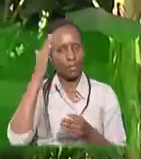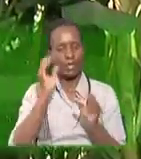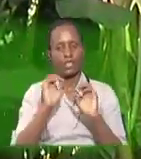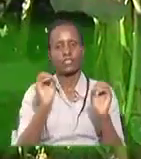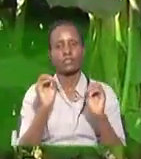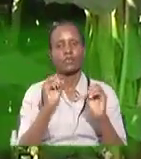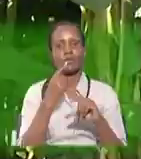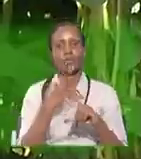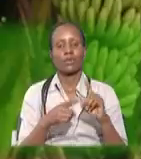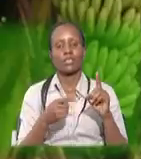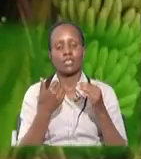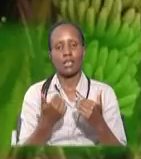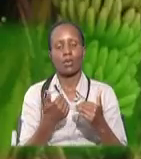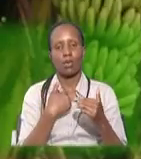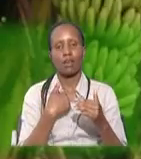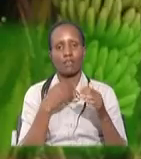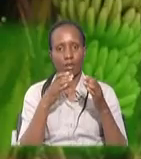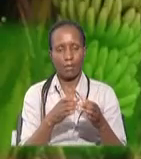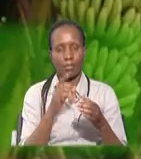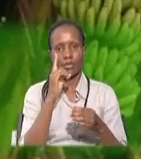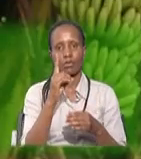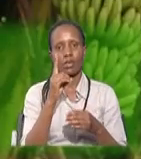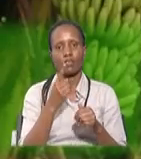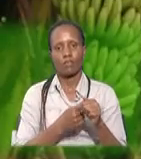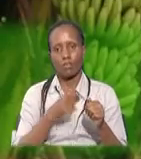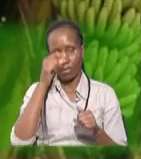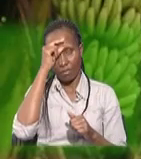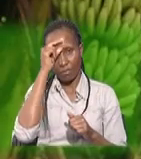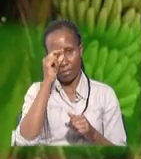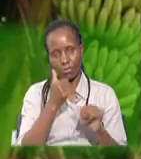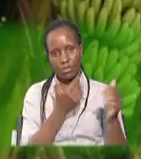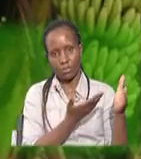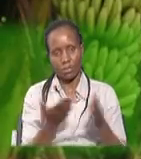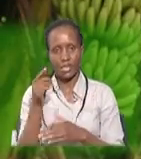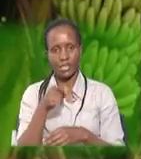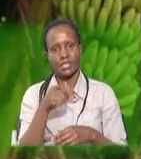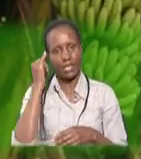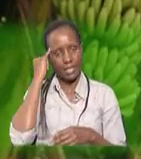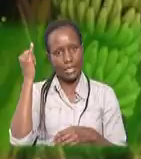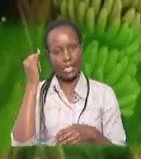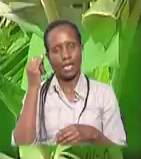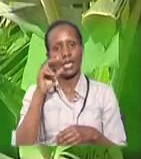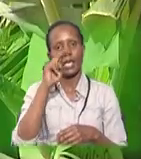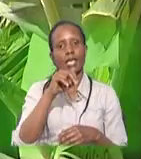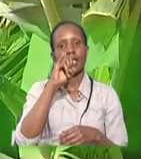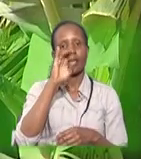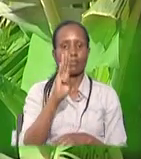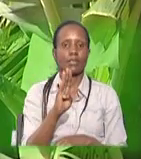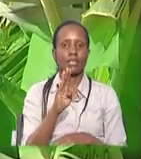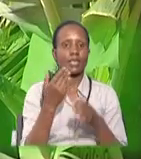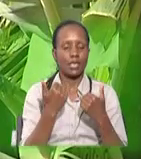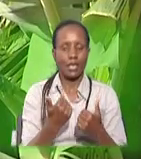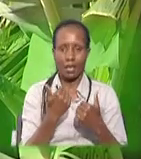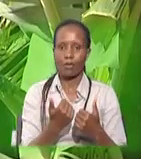Tumeletewa na ule kampuni tu ambayo tuliletewa na serikali, NIB.